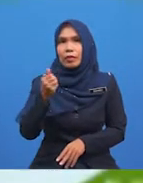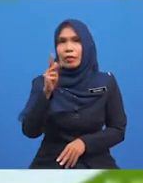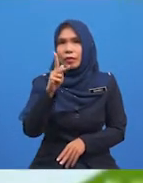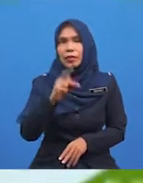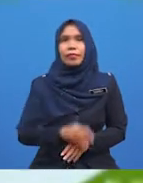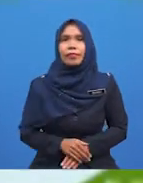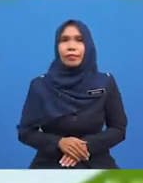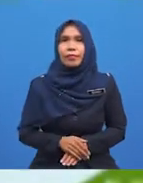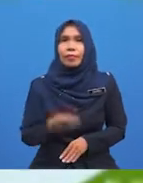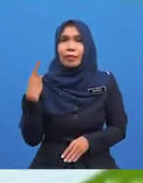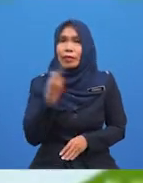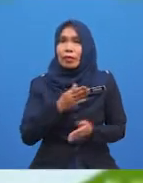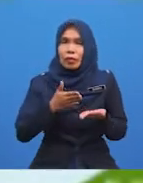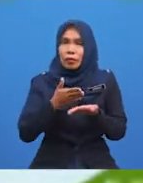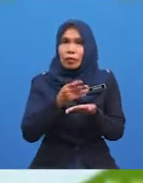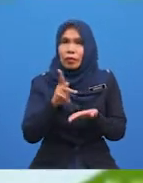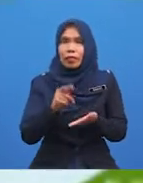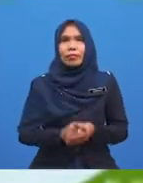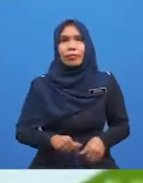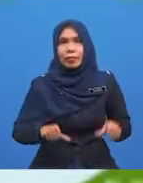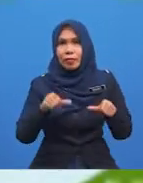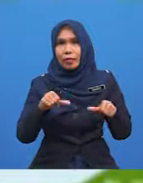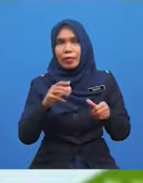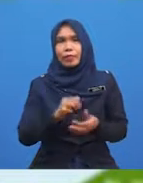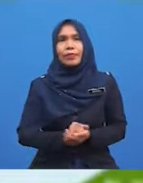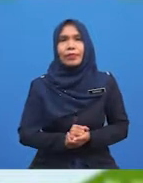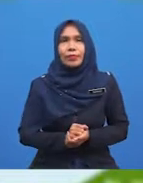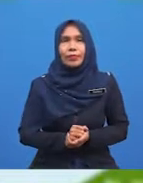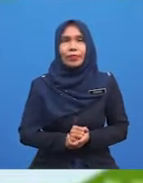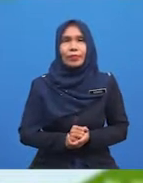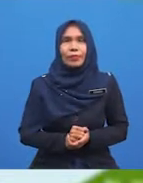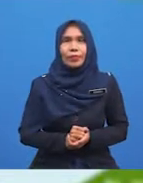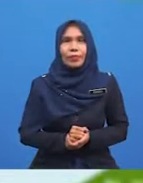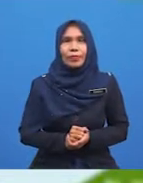Kita teruskan dengan segmen aktiviti pengukuhan.